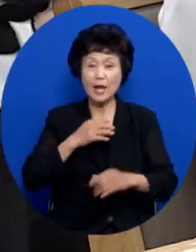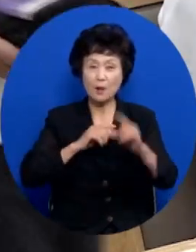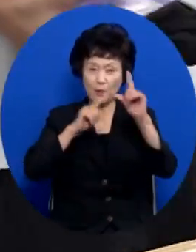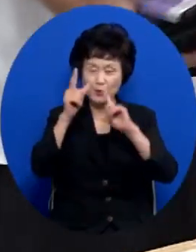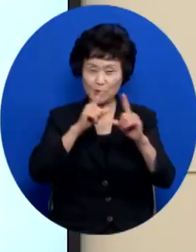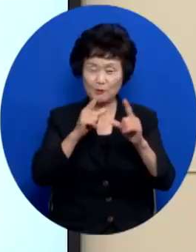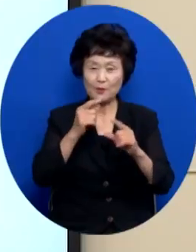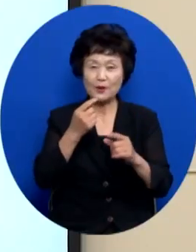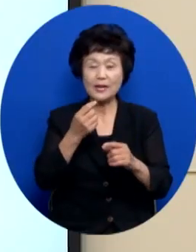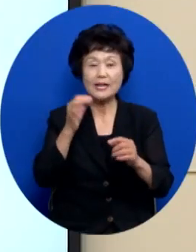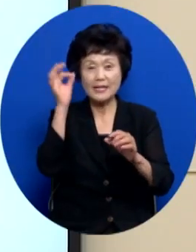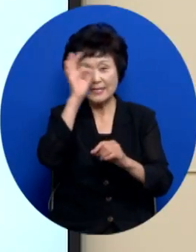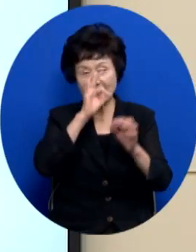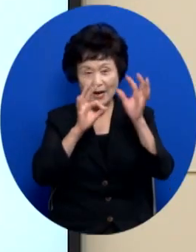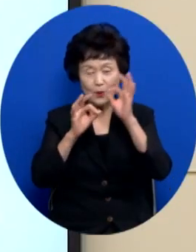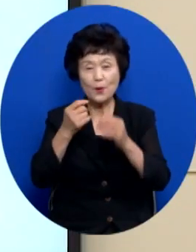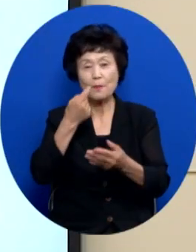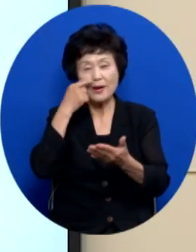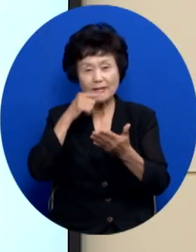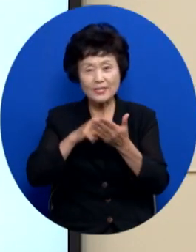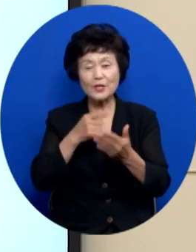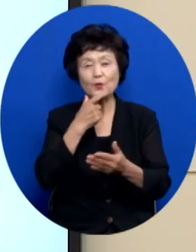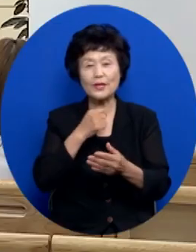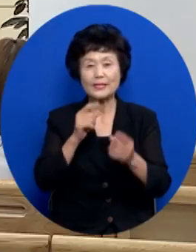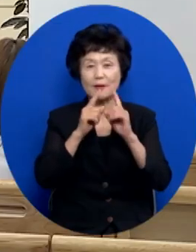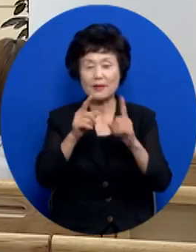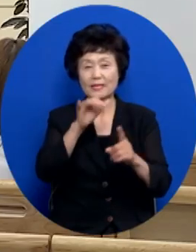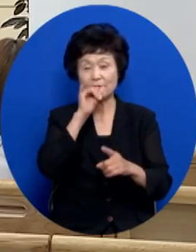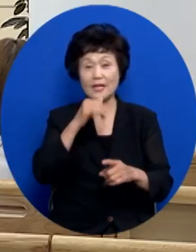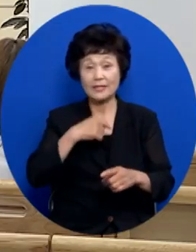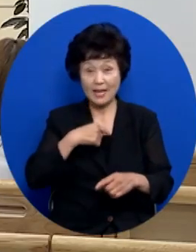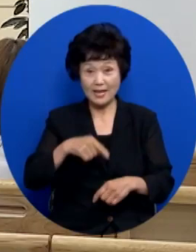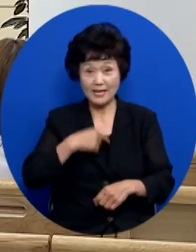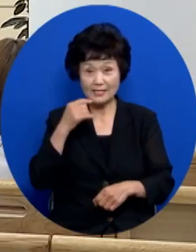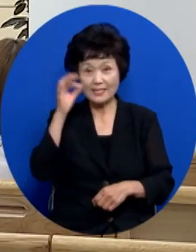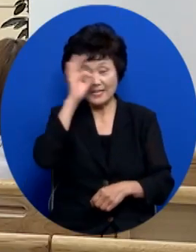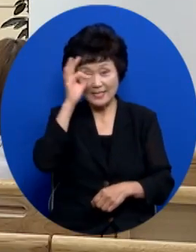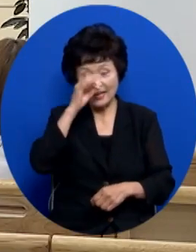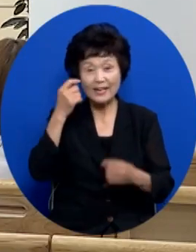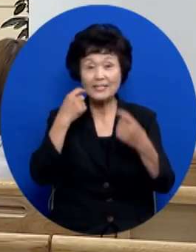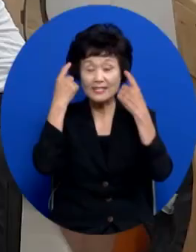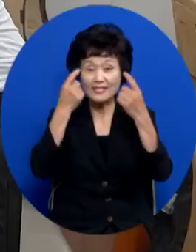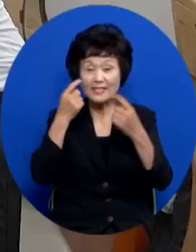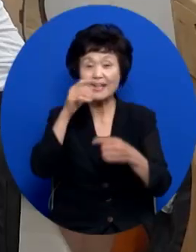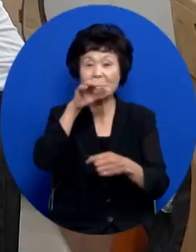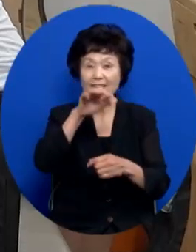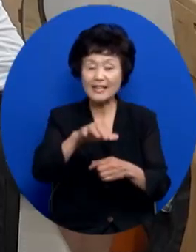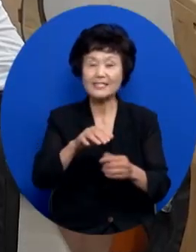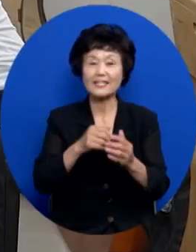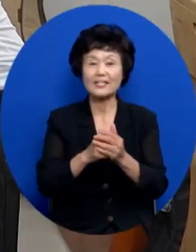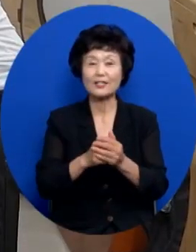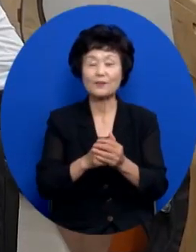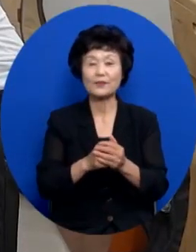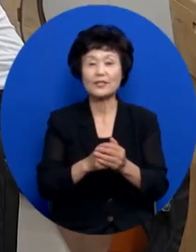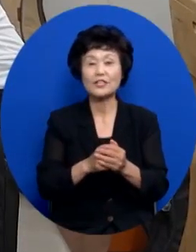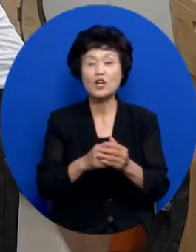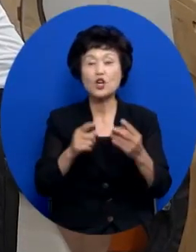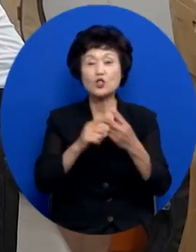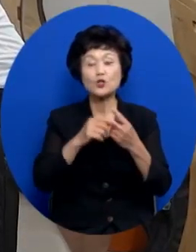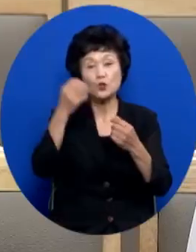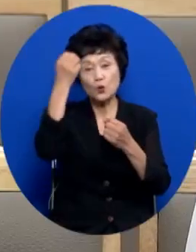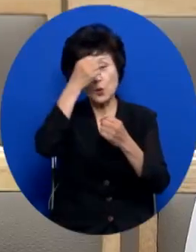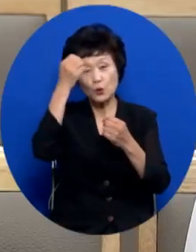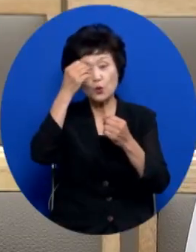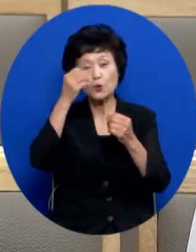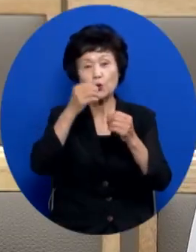바란다고 전했습니다. 비상 나를 찾아가는 여행을 주제로 열린 캠프에는 인천 동구와 서구 지역 비전교회 중고등부 30여